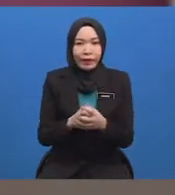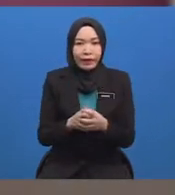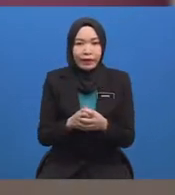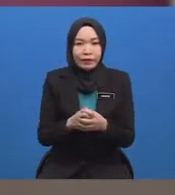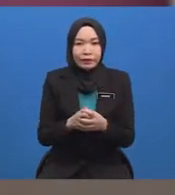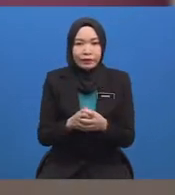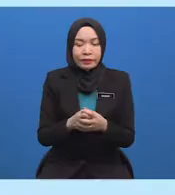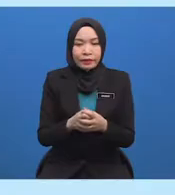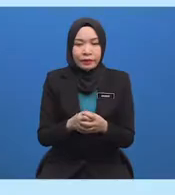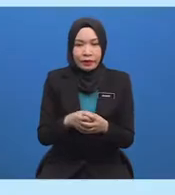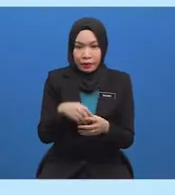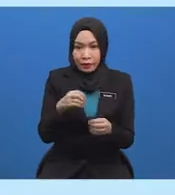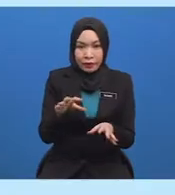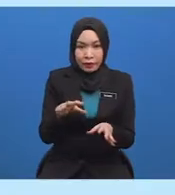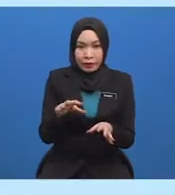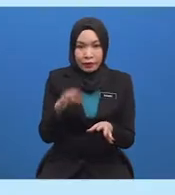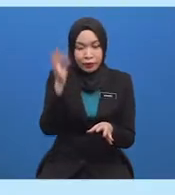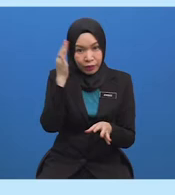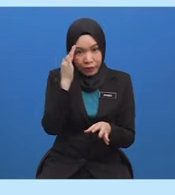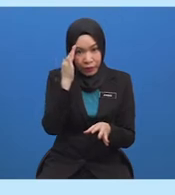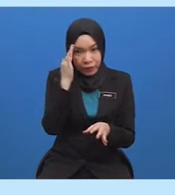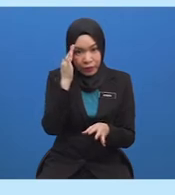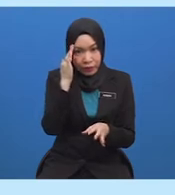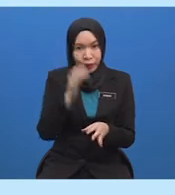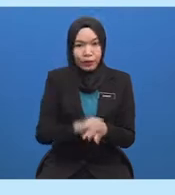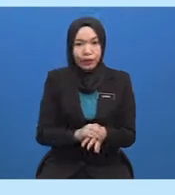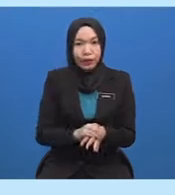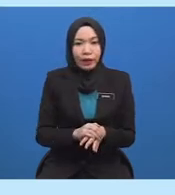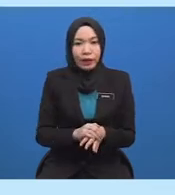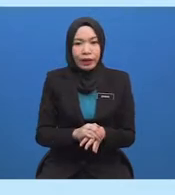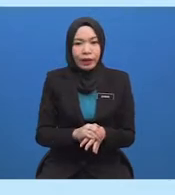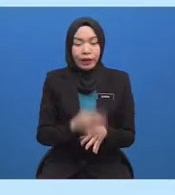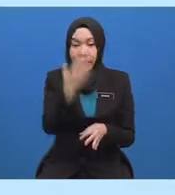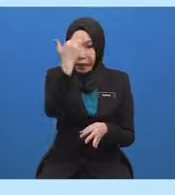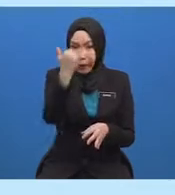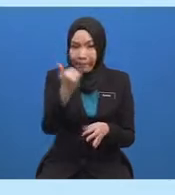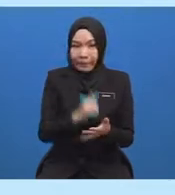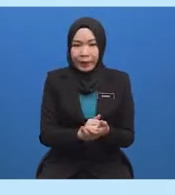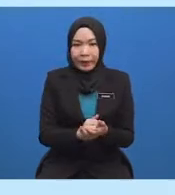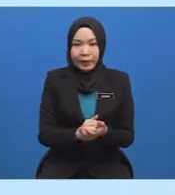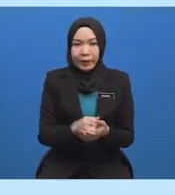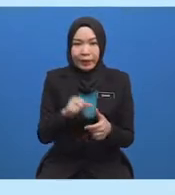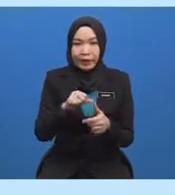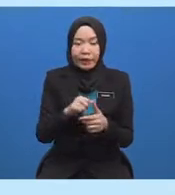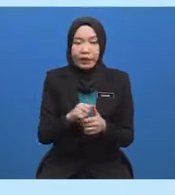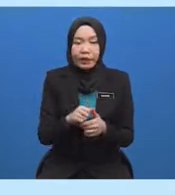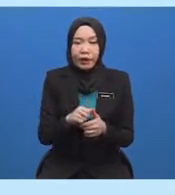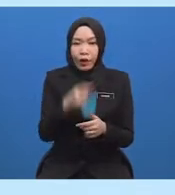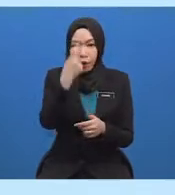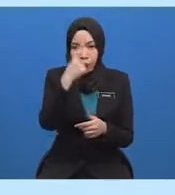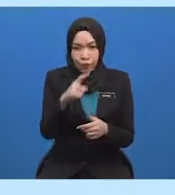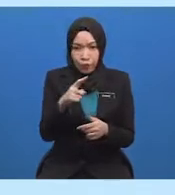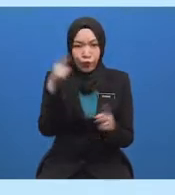ia murid-murid langkah penyemenan jeruk dapat mengurangkan risiko gerakkan